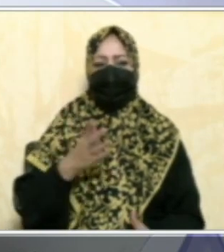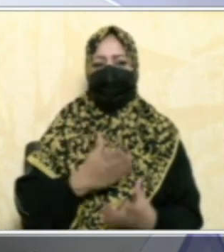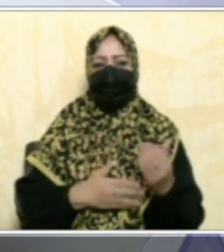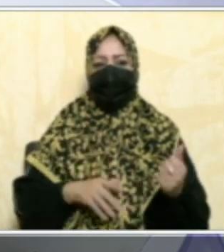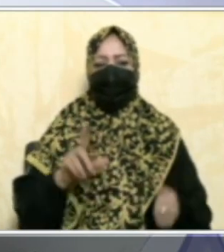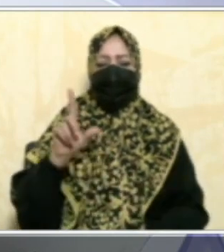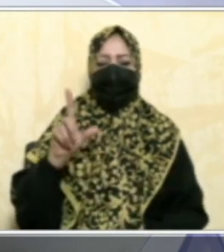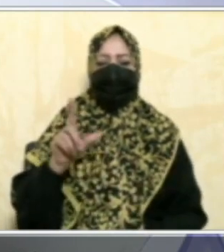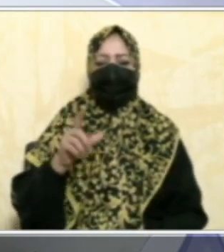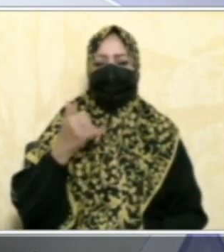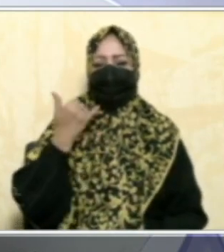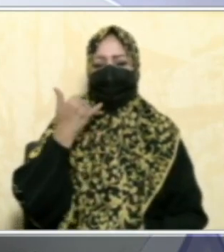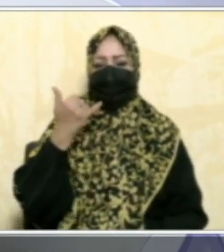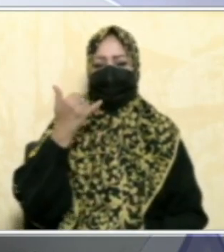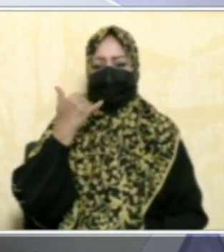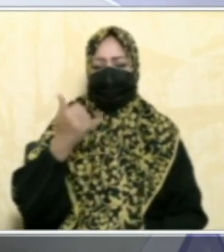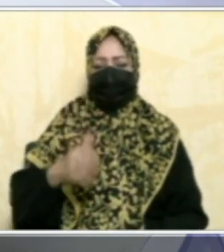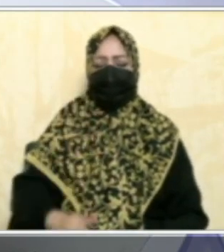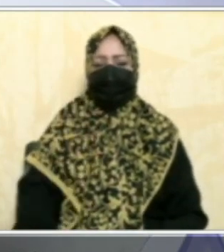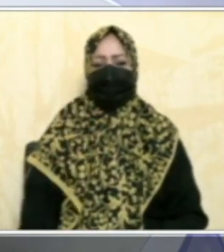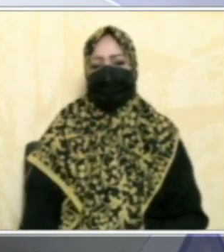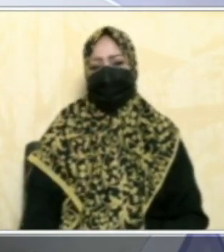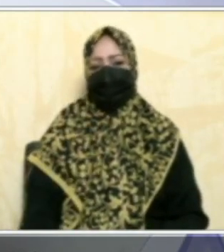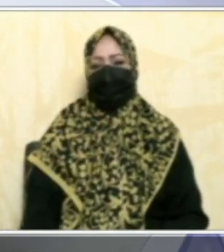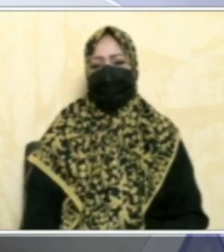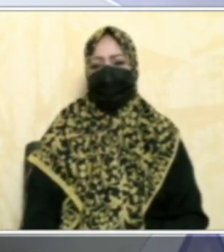بنت ليبيا تفضلي